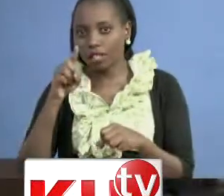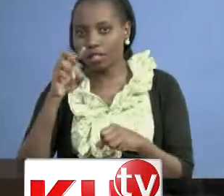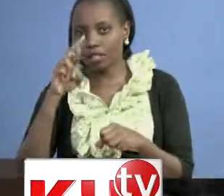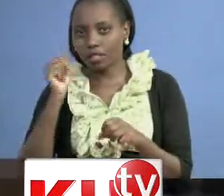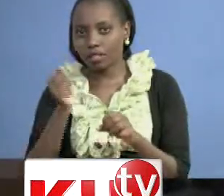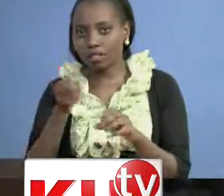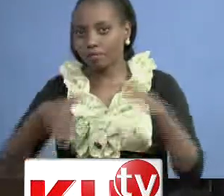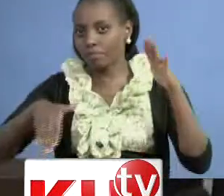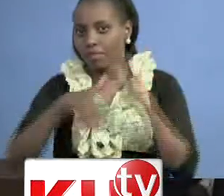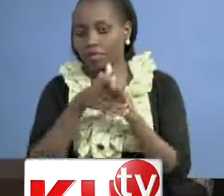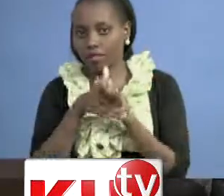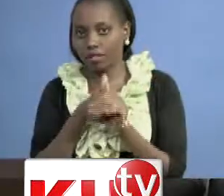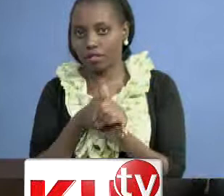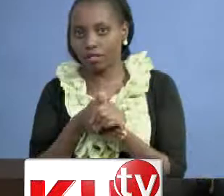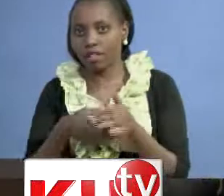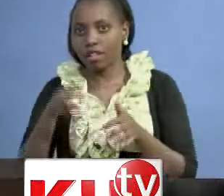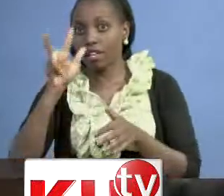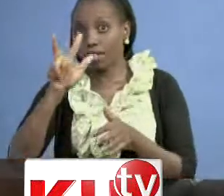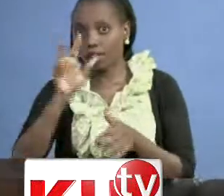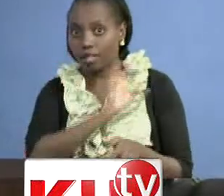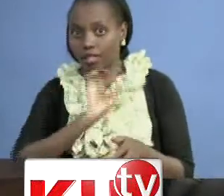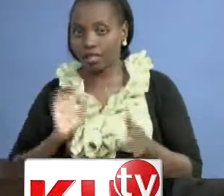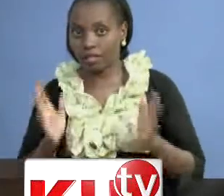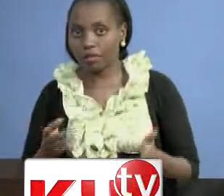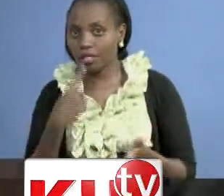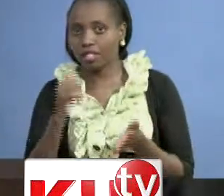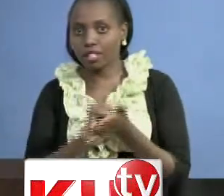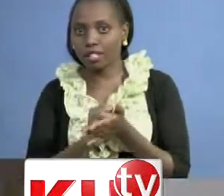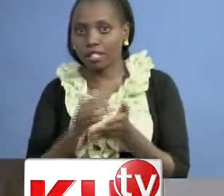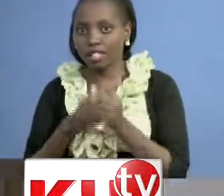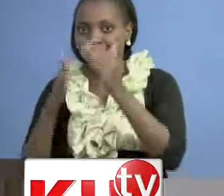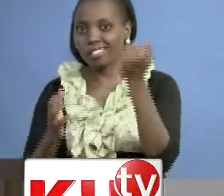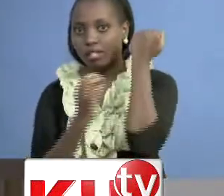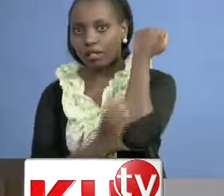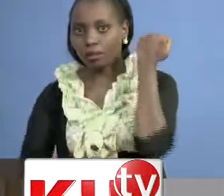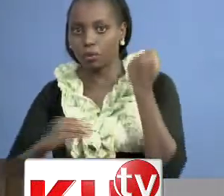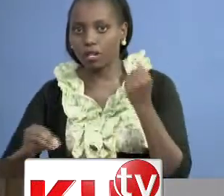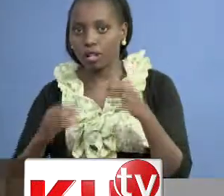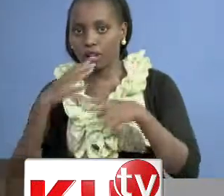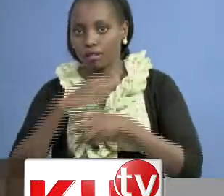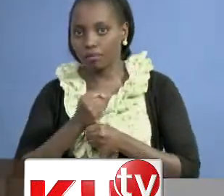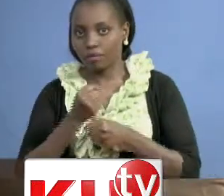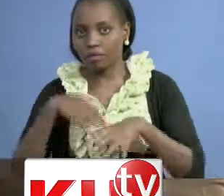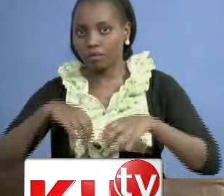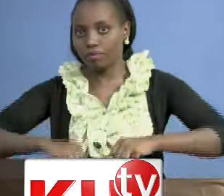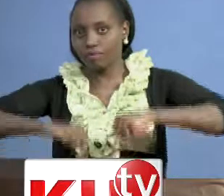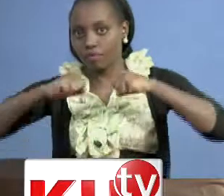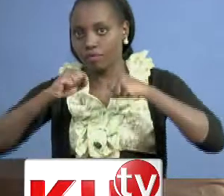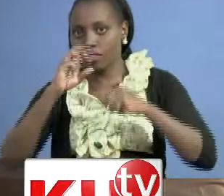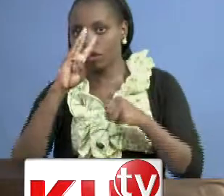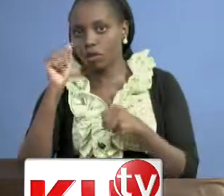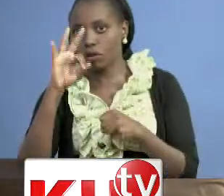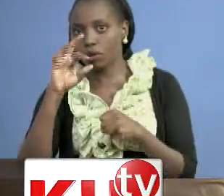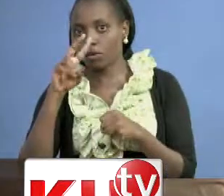kupewa likizo ya lazima. Watatu hao walisingizia uongozi duni na kukosa imani kwa mwenyekiti Wafula Chebukati